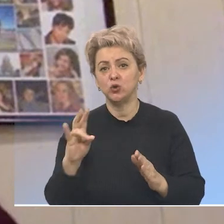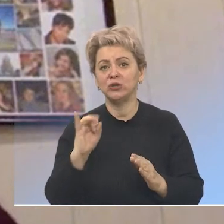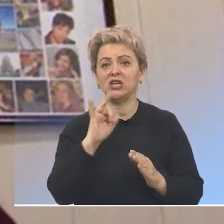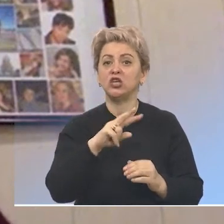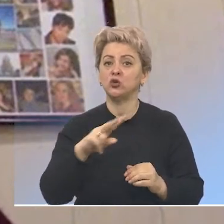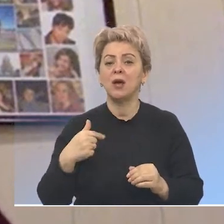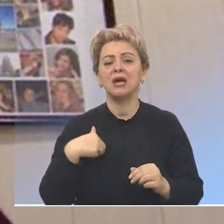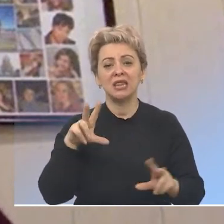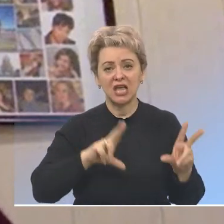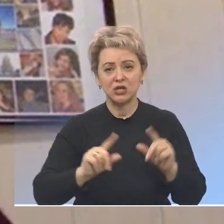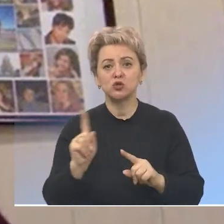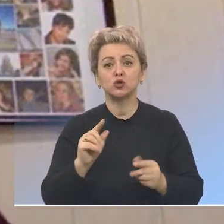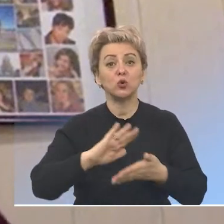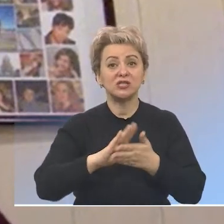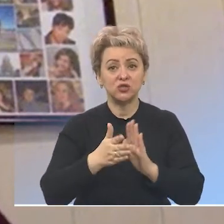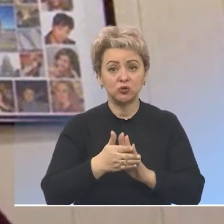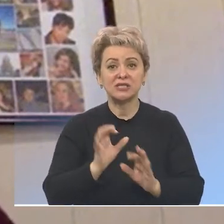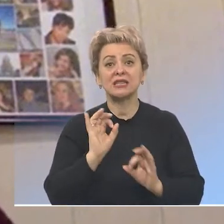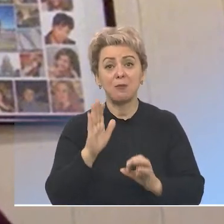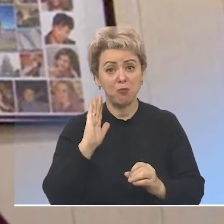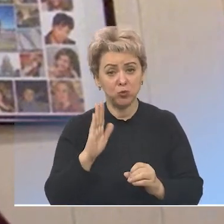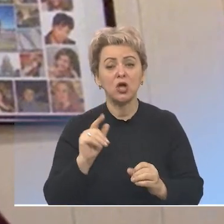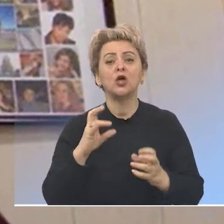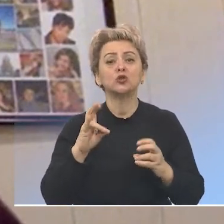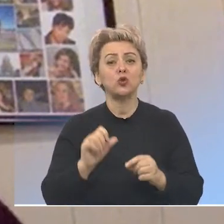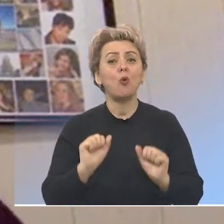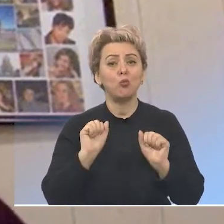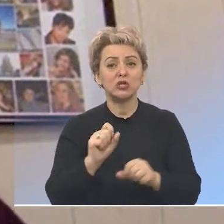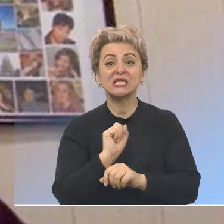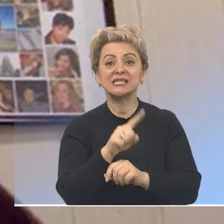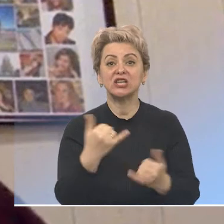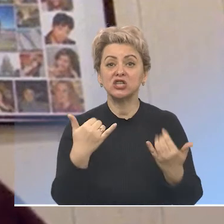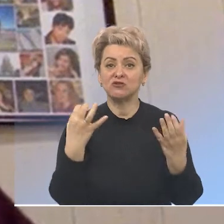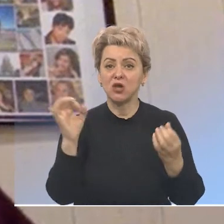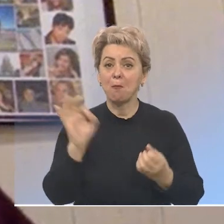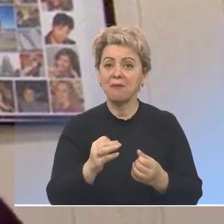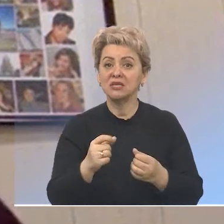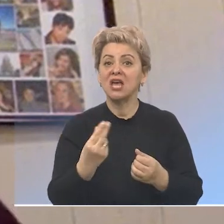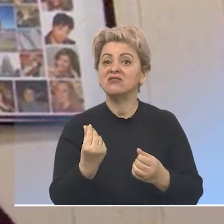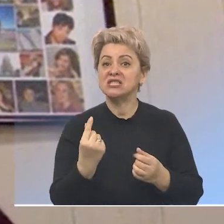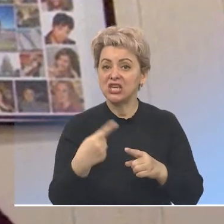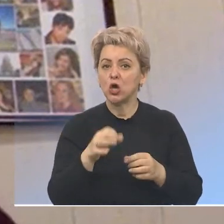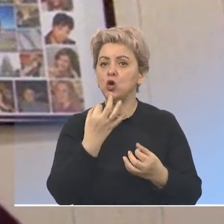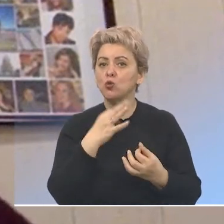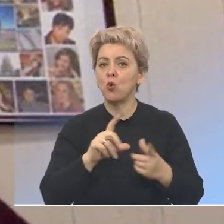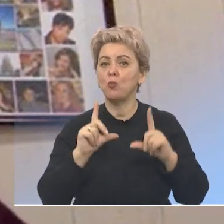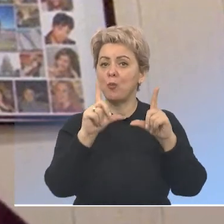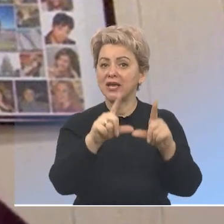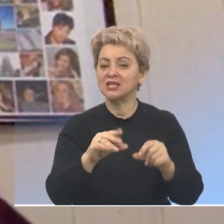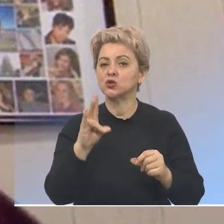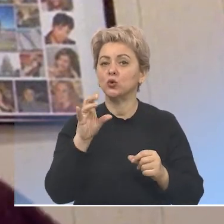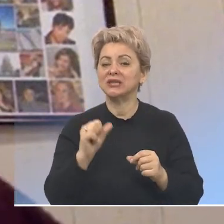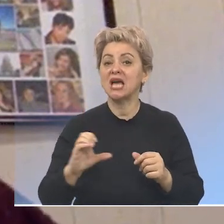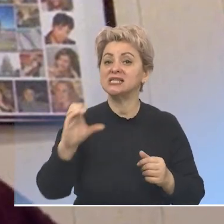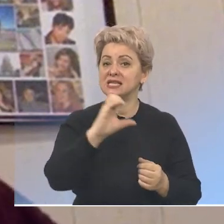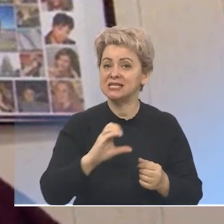в июле. Мы все очень надеемся, что ситуация урегулируется. Но вы можете заказать на сегодняшний момент в рамках этих денежных средств любую